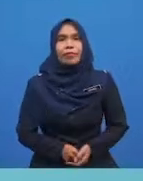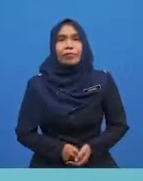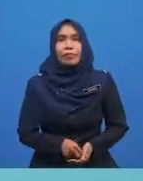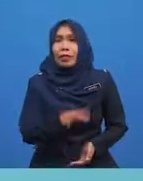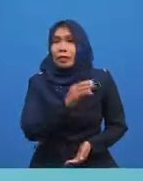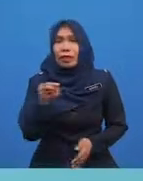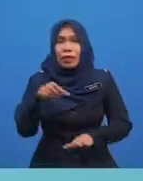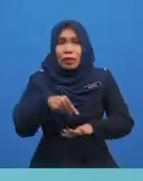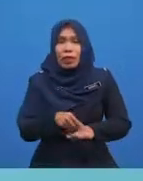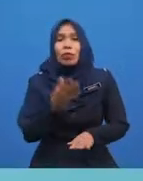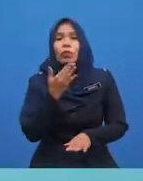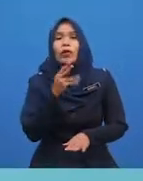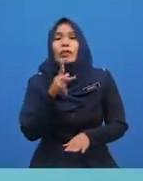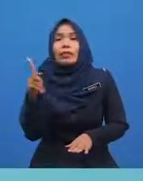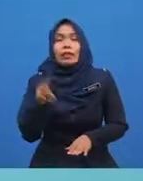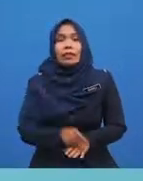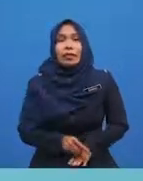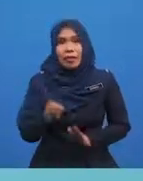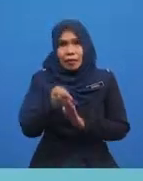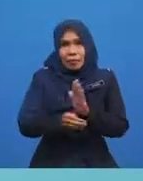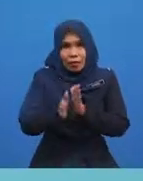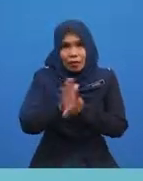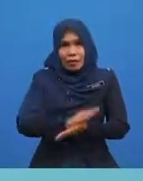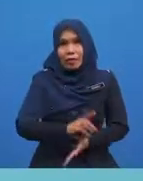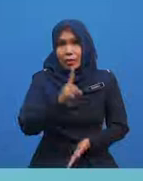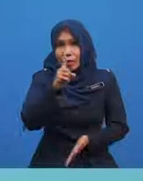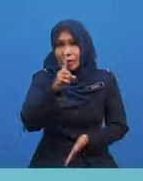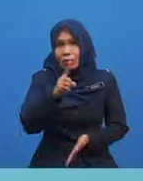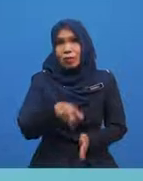bahagian menjadi satu per dua.